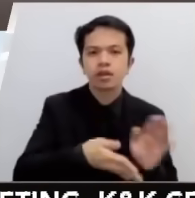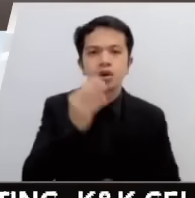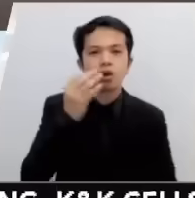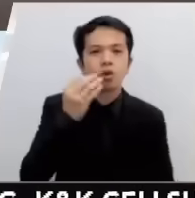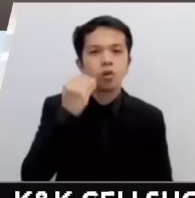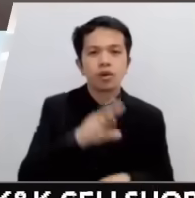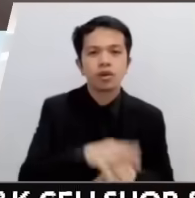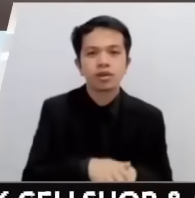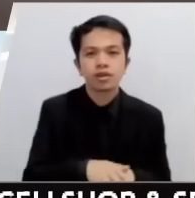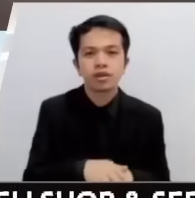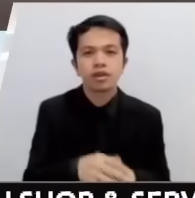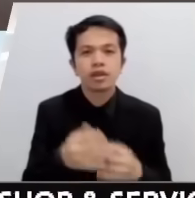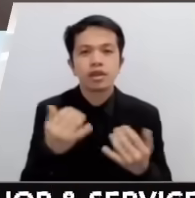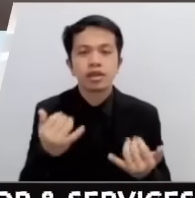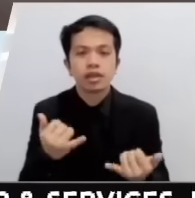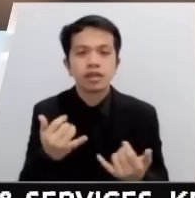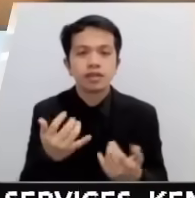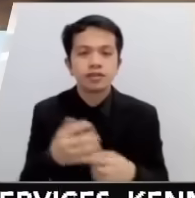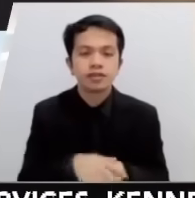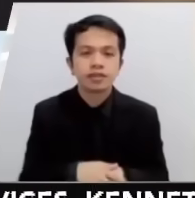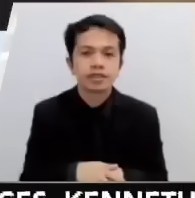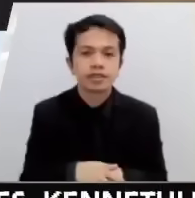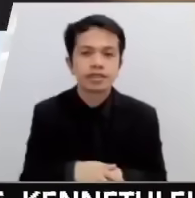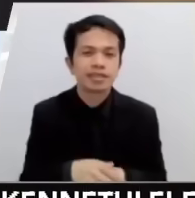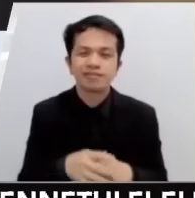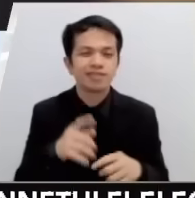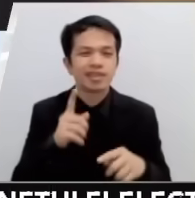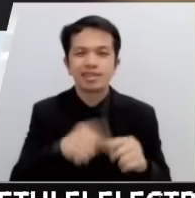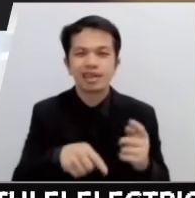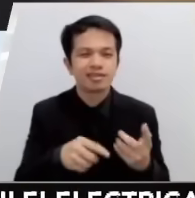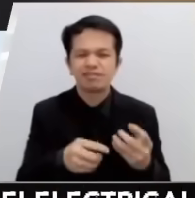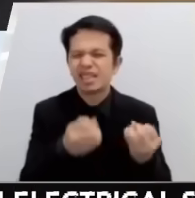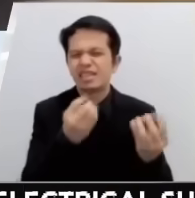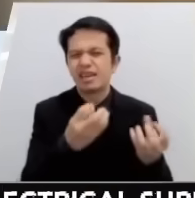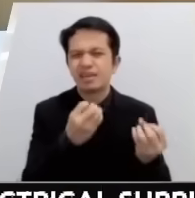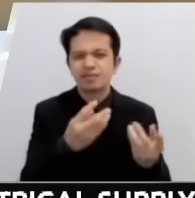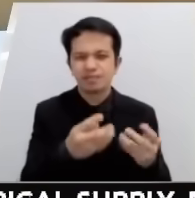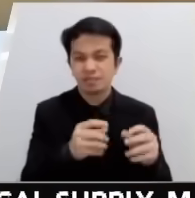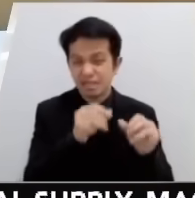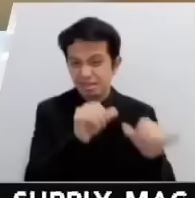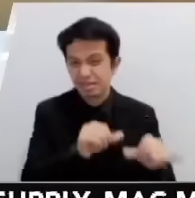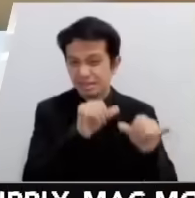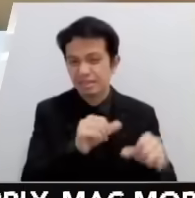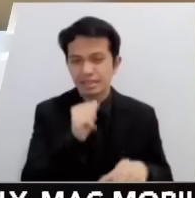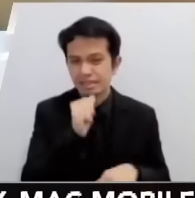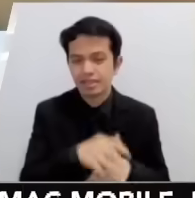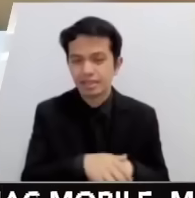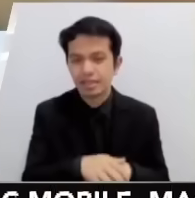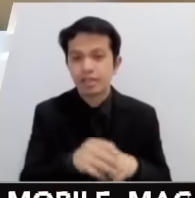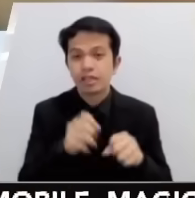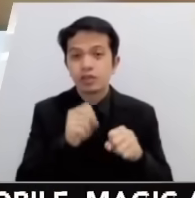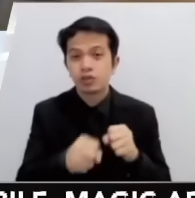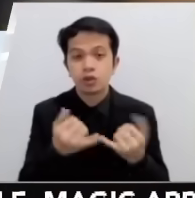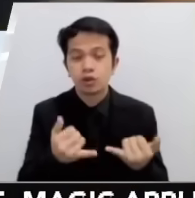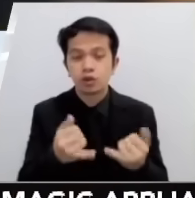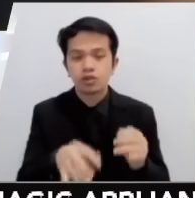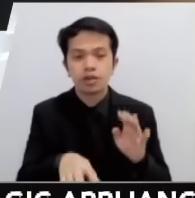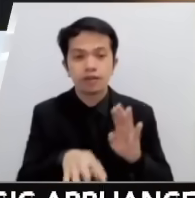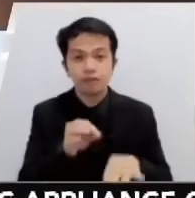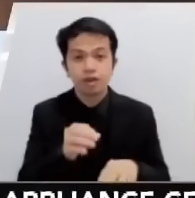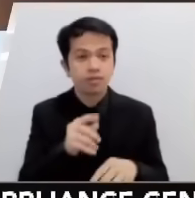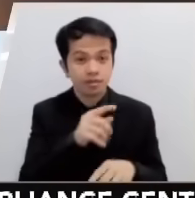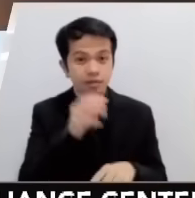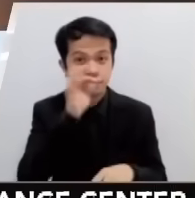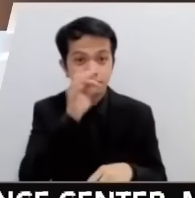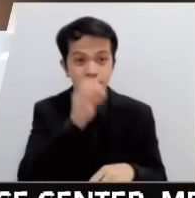namin sila kayang i-secure ng ganong karami ng ng matagal di ho ba so nung nalaman na po nung mga Pilipino na nandoon sa